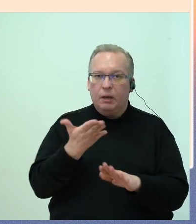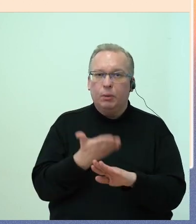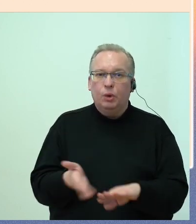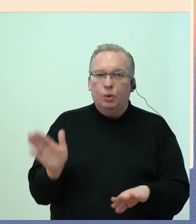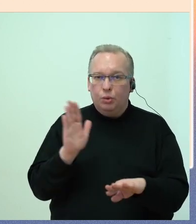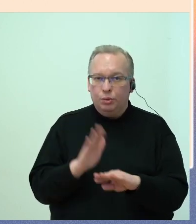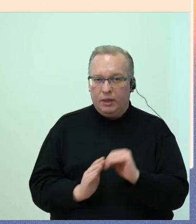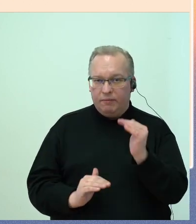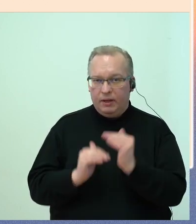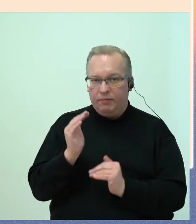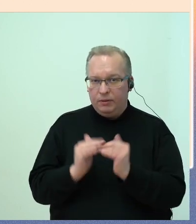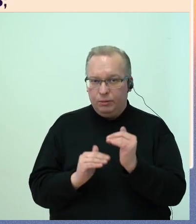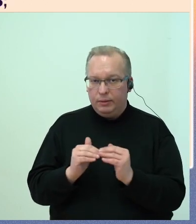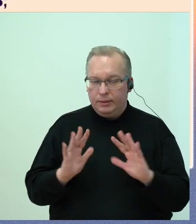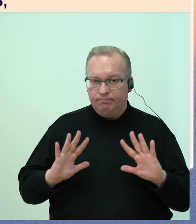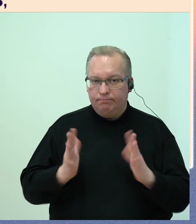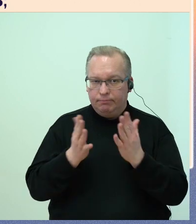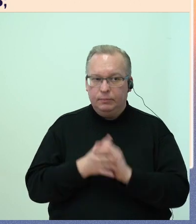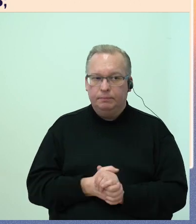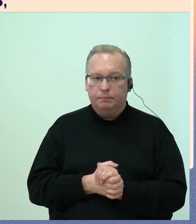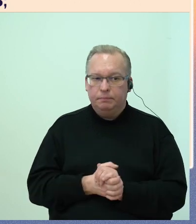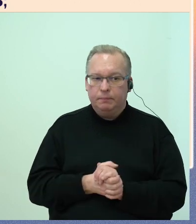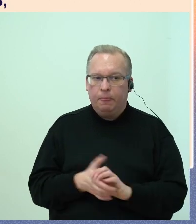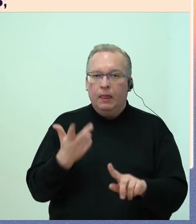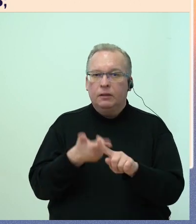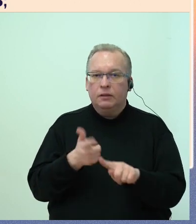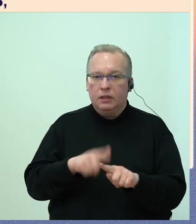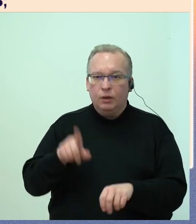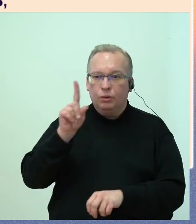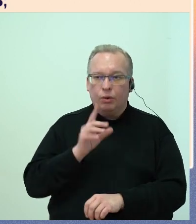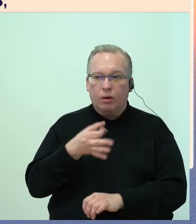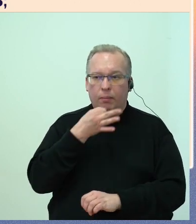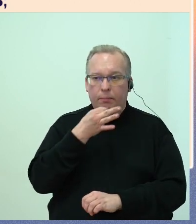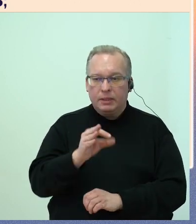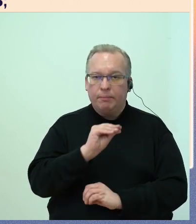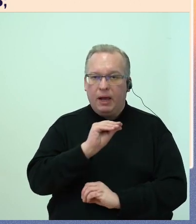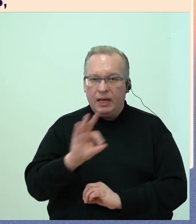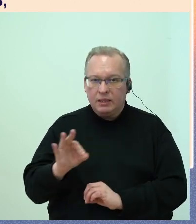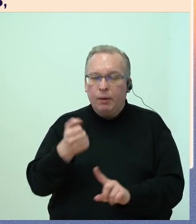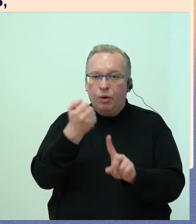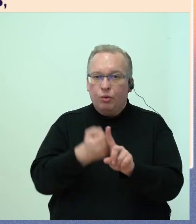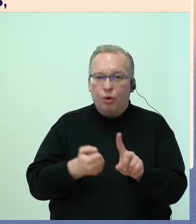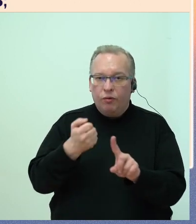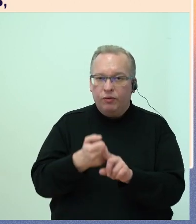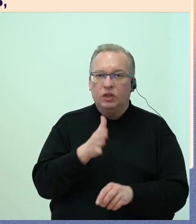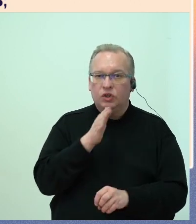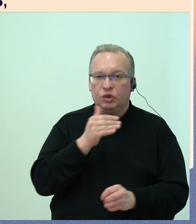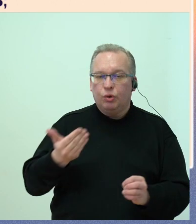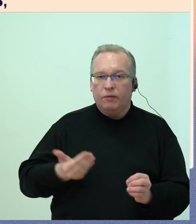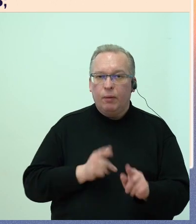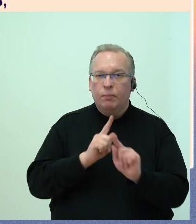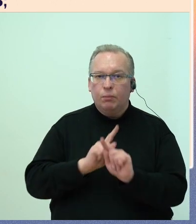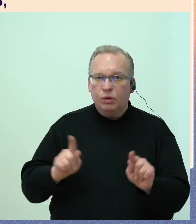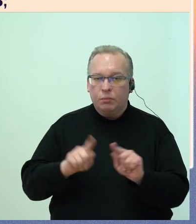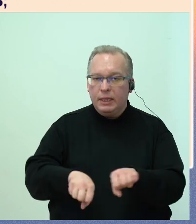sunkinanti ir kvalifikuojanti aplinkybė. Tai tiesiog norisi paminėti, kad ES kovos su antisemitizmu ir žydų gyvenimo